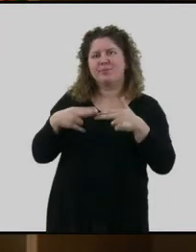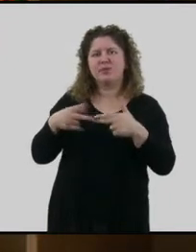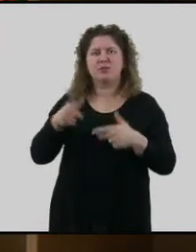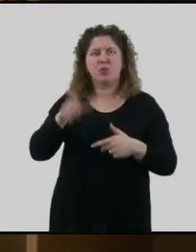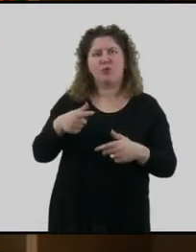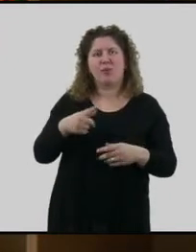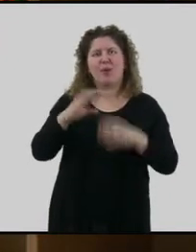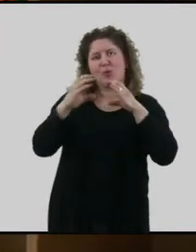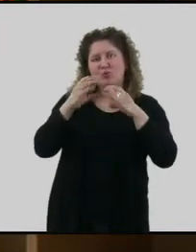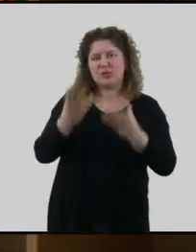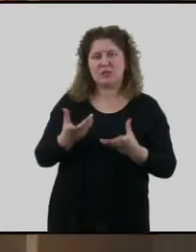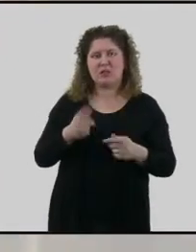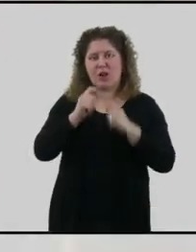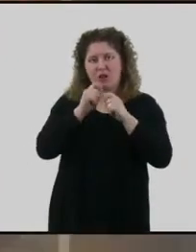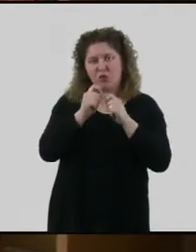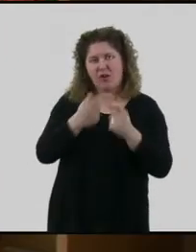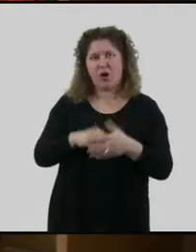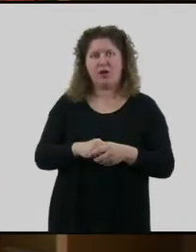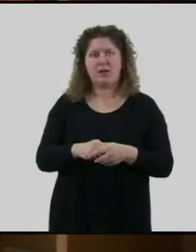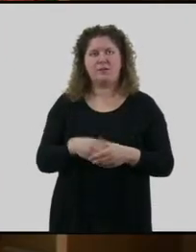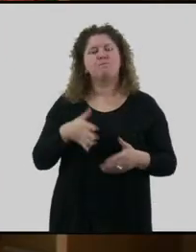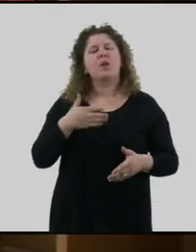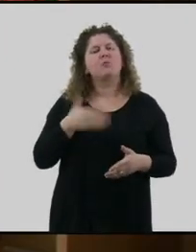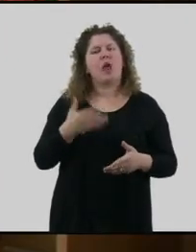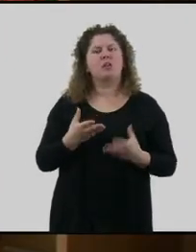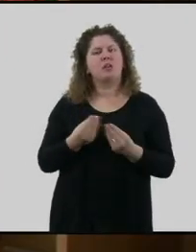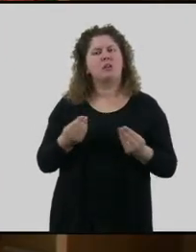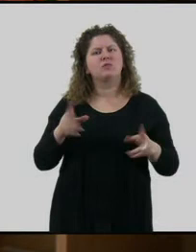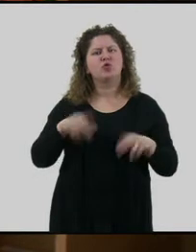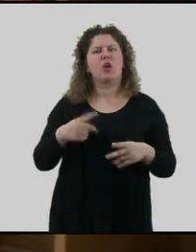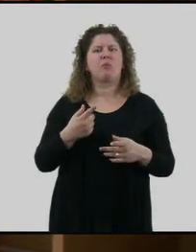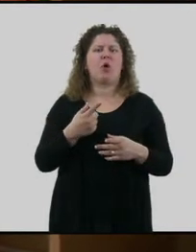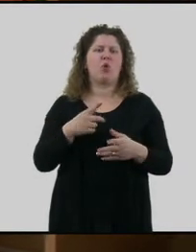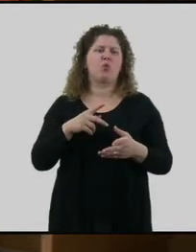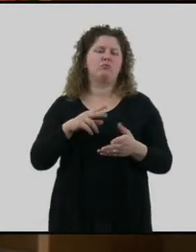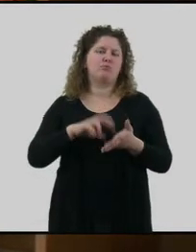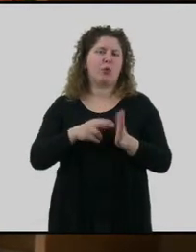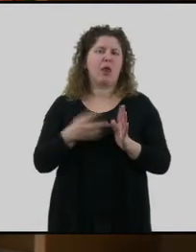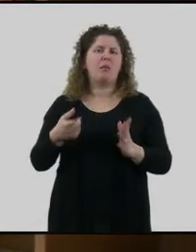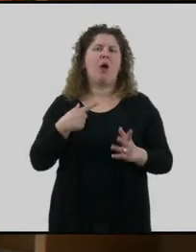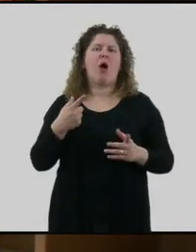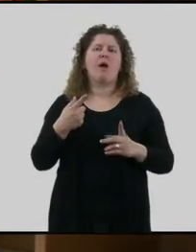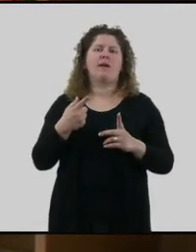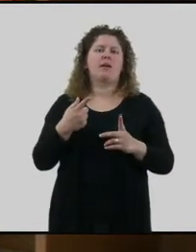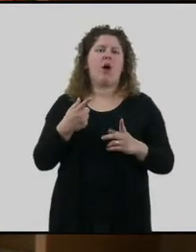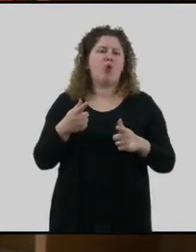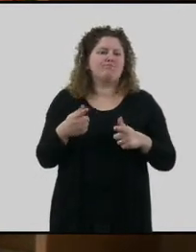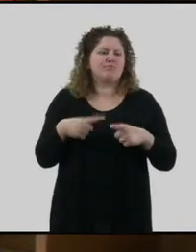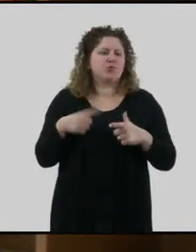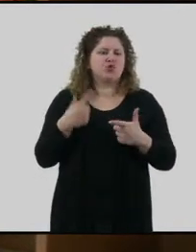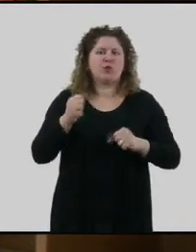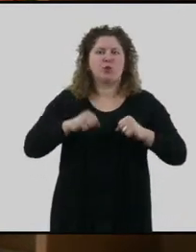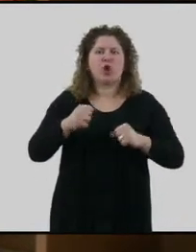bliskim osobama, sa odraslima i tako. Mladi zapravo najčešće imaju teškoće u funkcioniranju unutar obitelji, u funkcioniranju sa